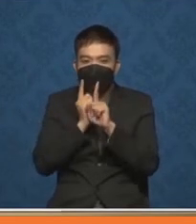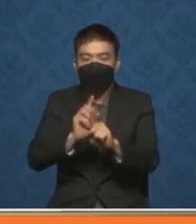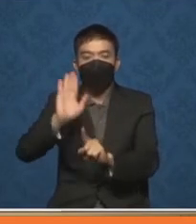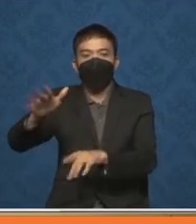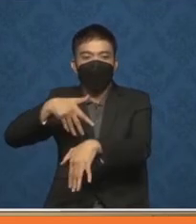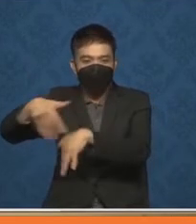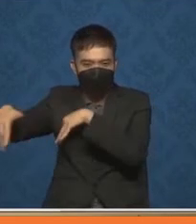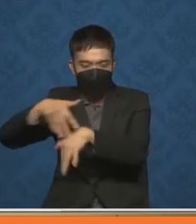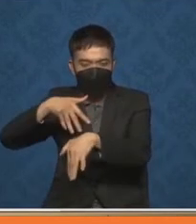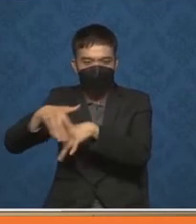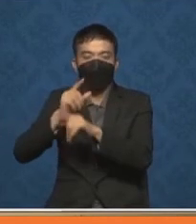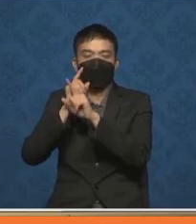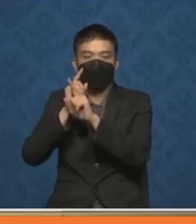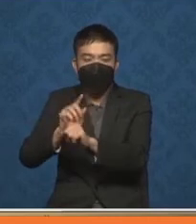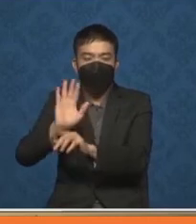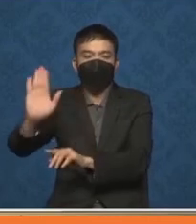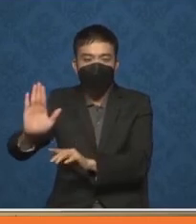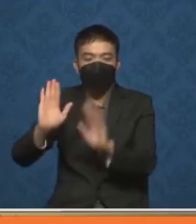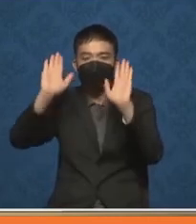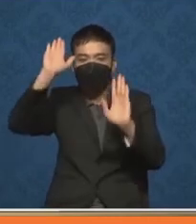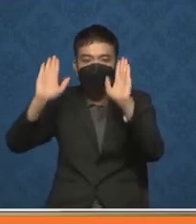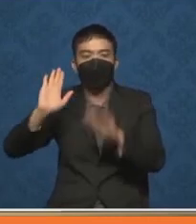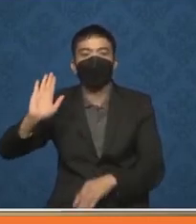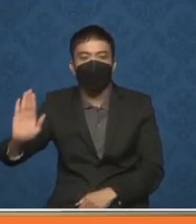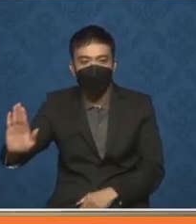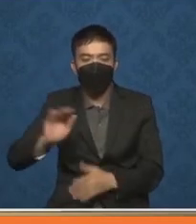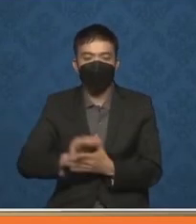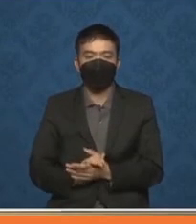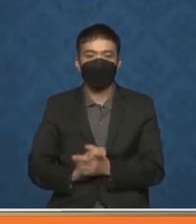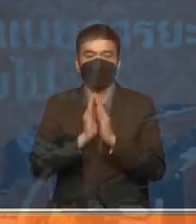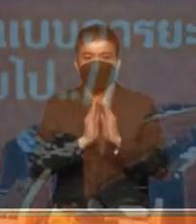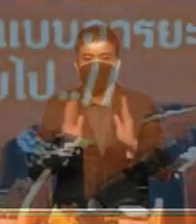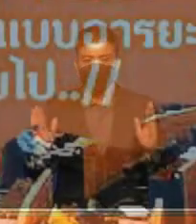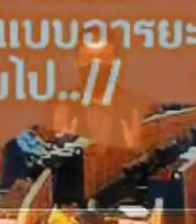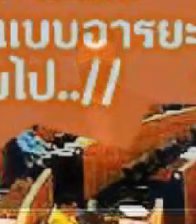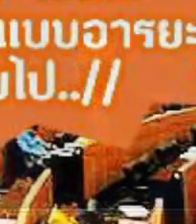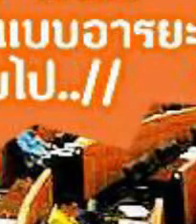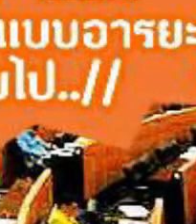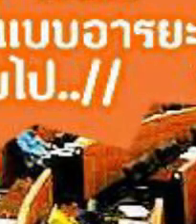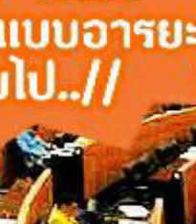ไตยเป็นของประชาชนโดยประชาชนและเพื่อประชาชนขอบคุณครับ